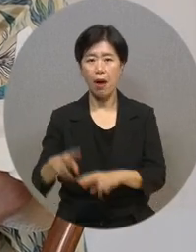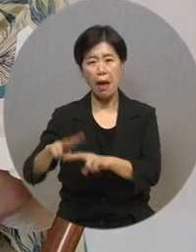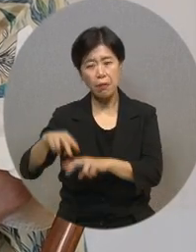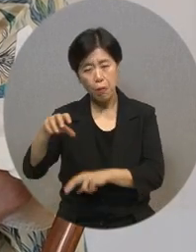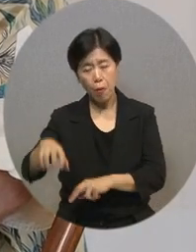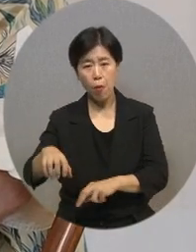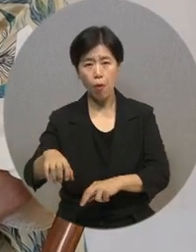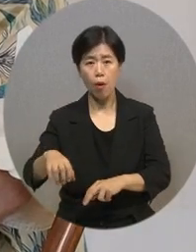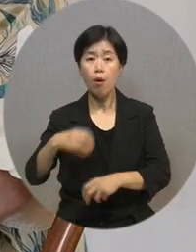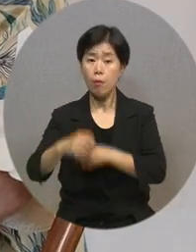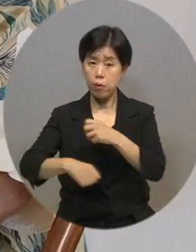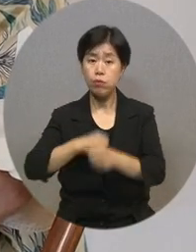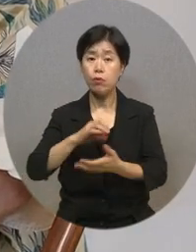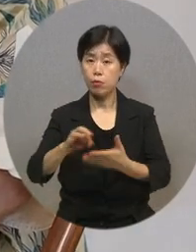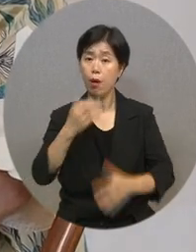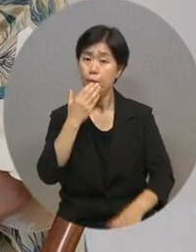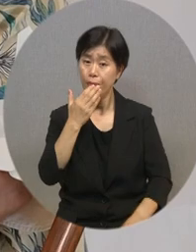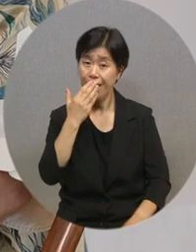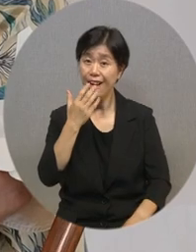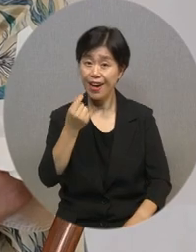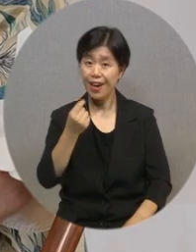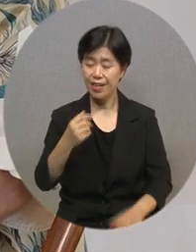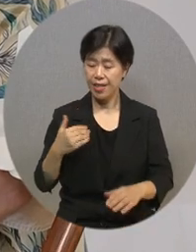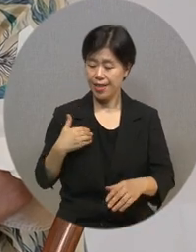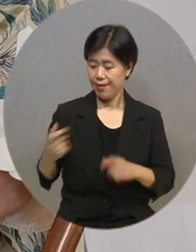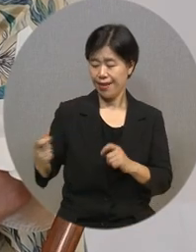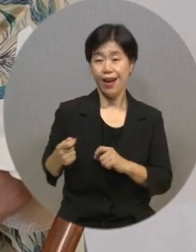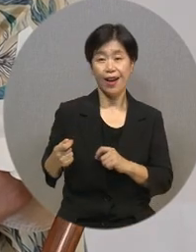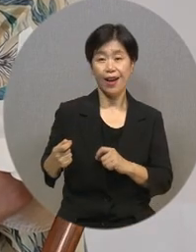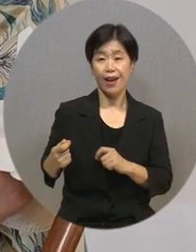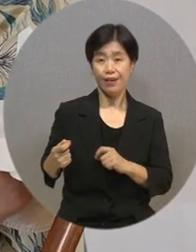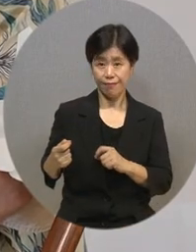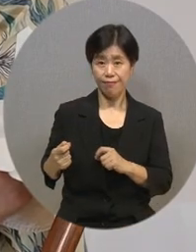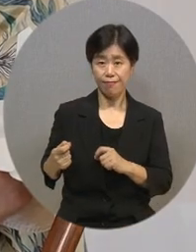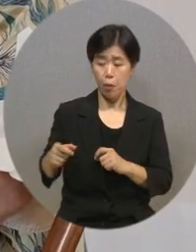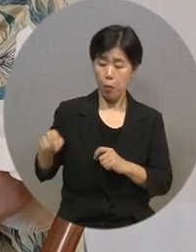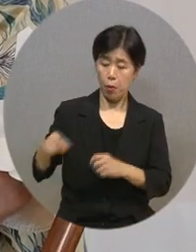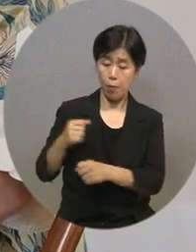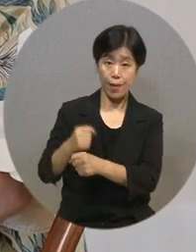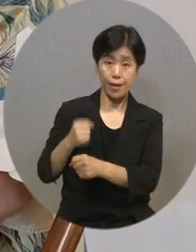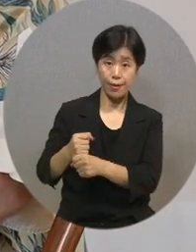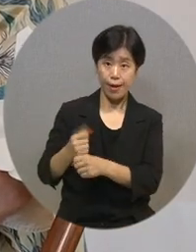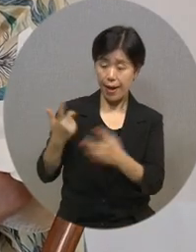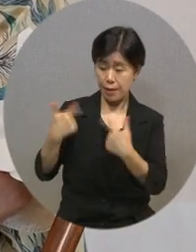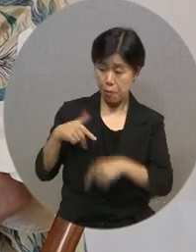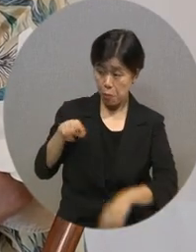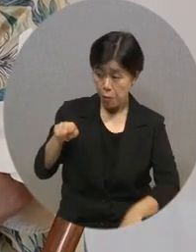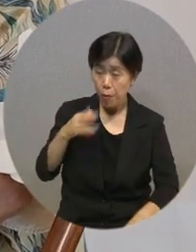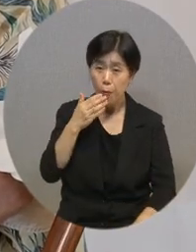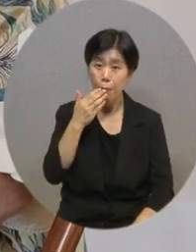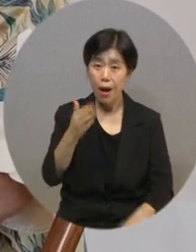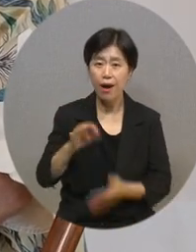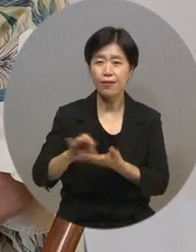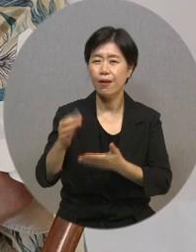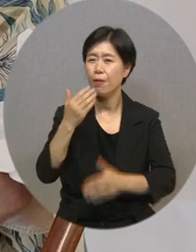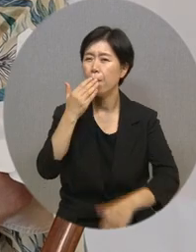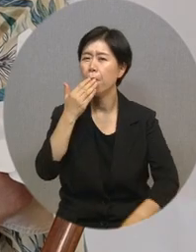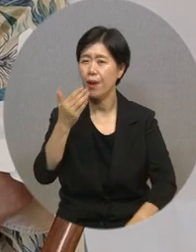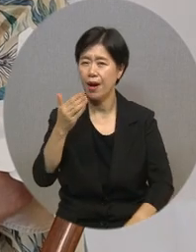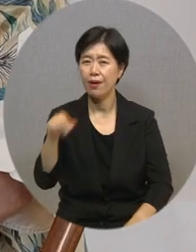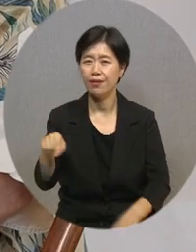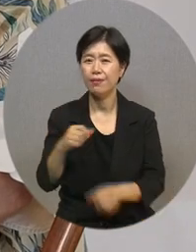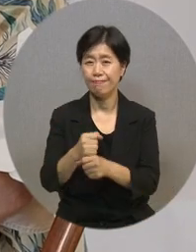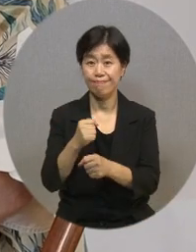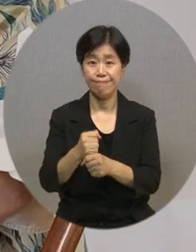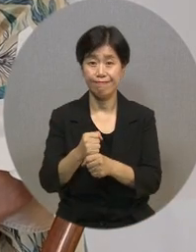있고 항상 가까이 있음으로 해서 서로 그 작품을 애장할 수 있는 그런 작품으로